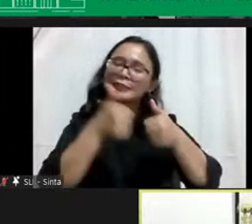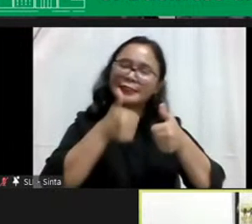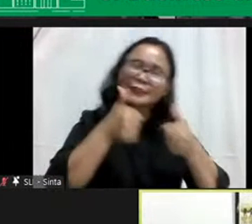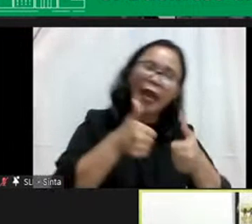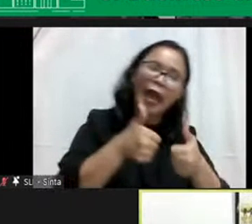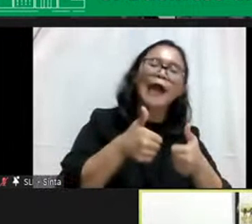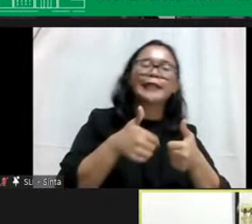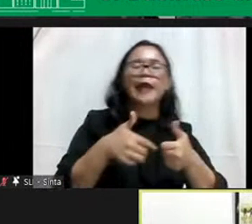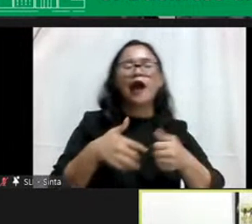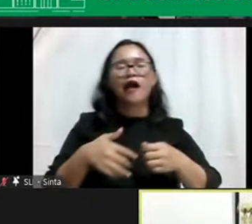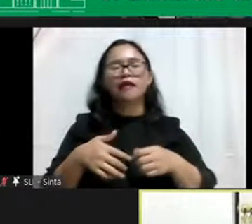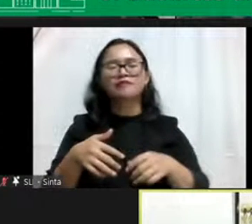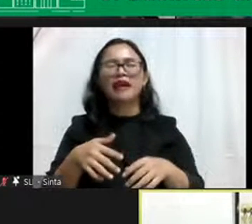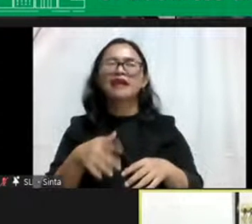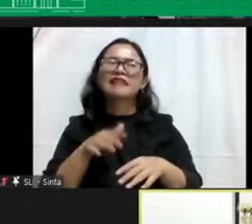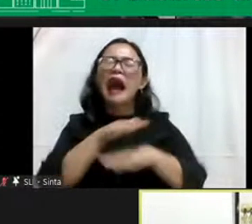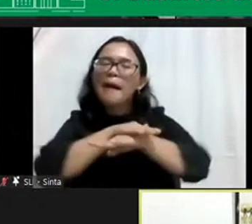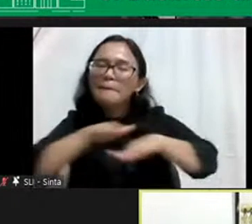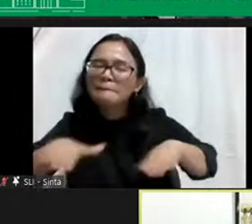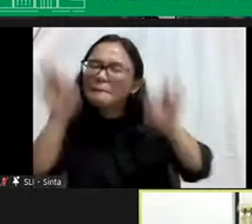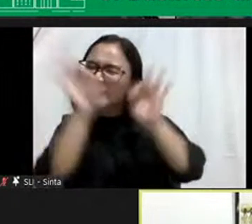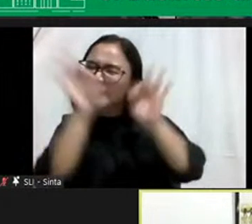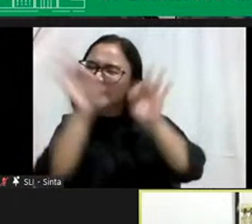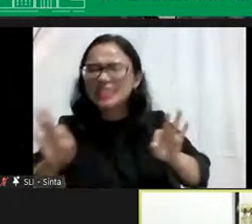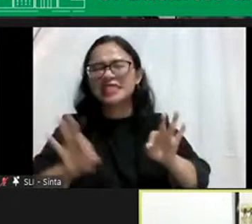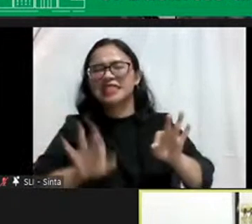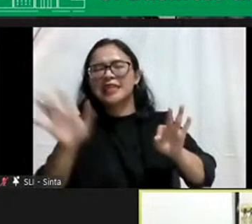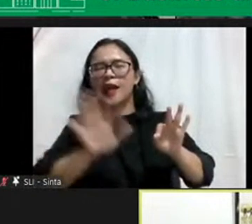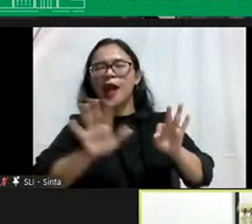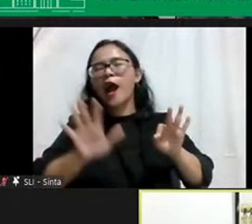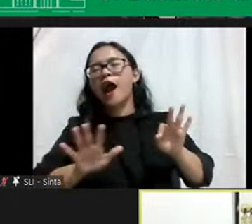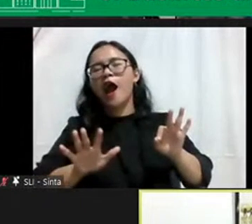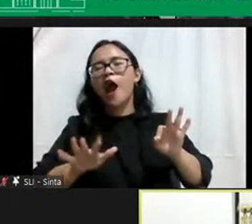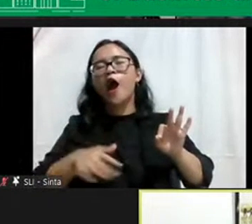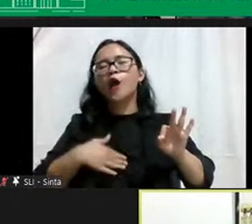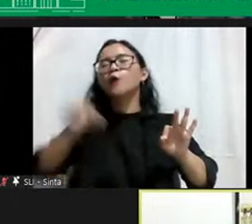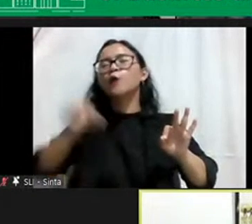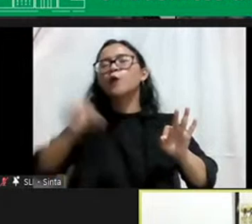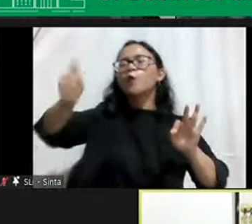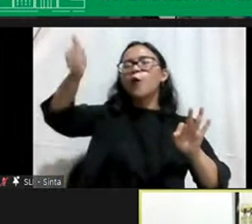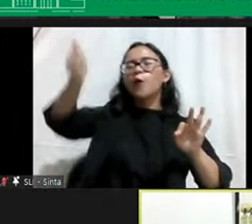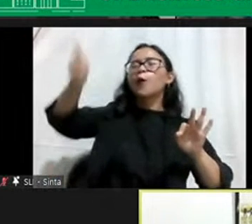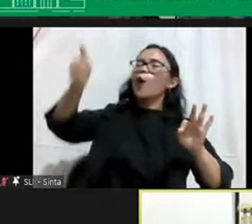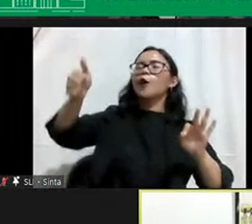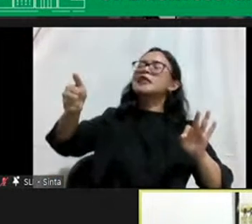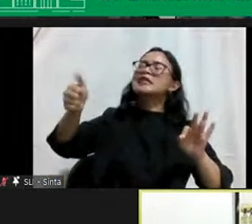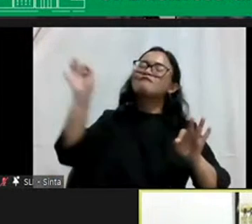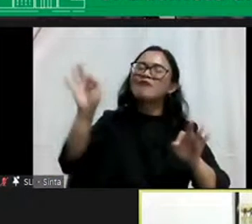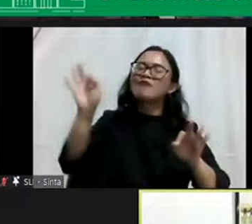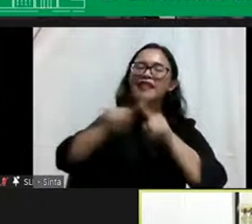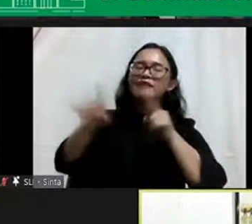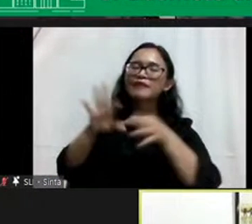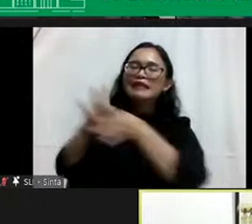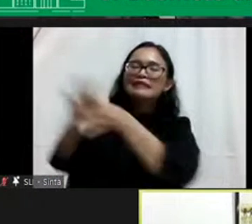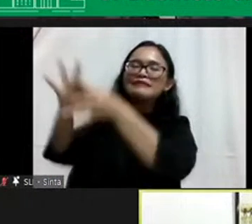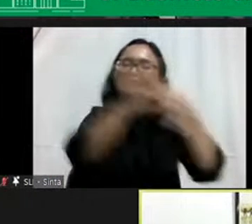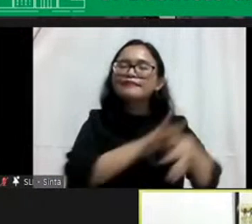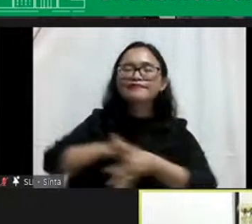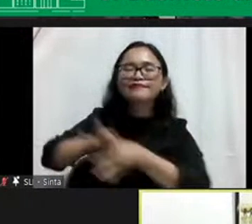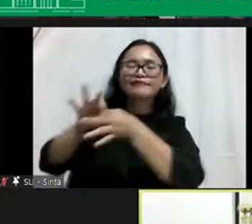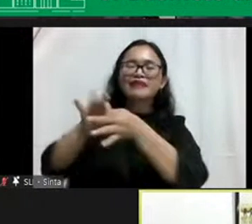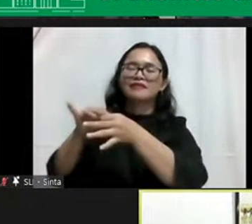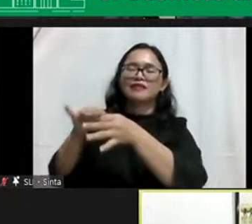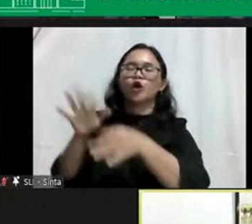kemudian eh apa tidak Tidak memang mengutamakan kepentingan-kepentingan yang dibangun bersama UN tidak ujuk-ujuk itu